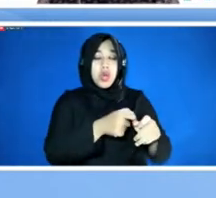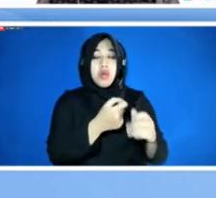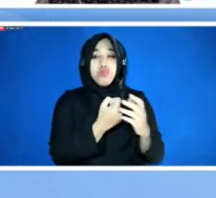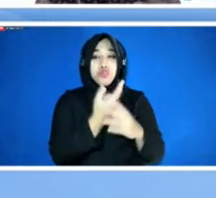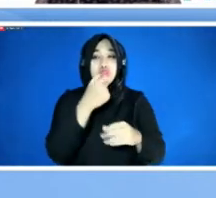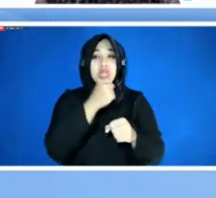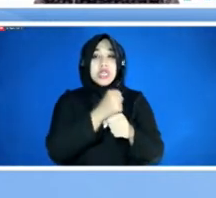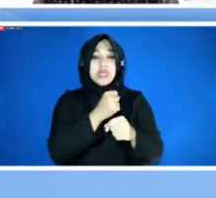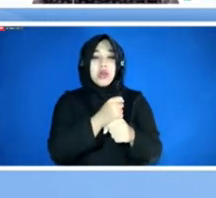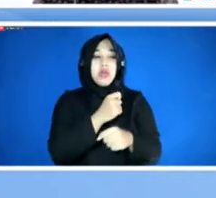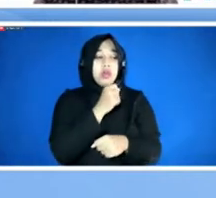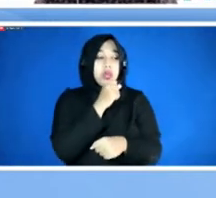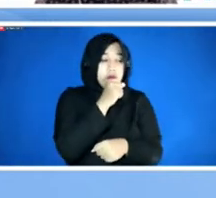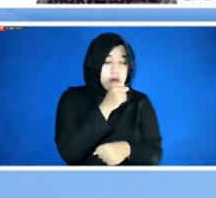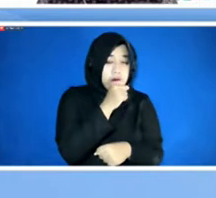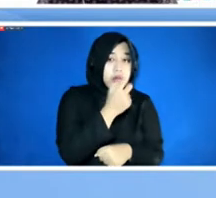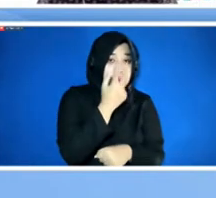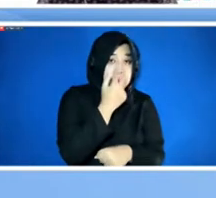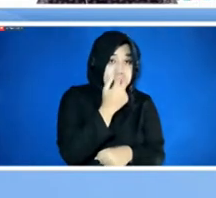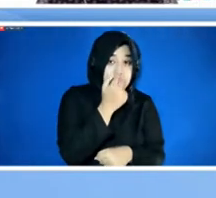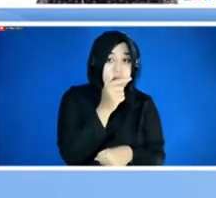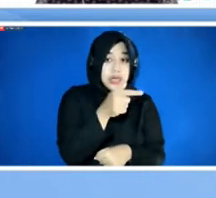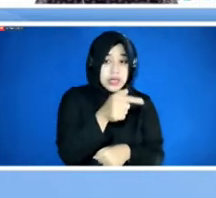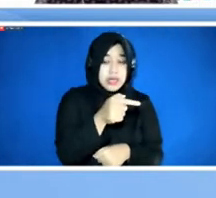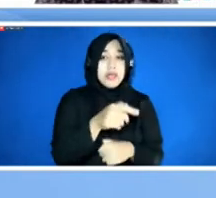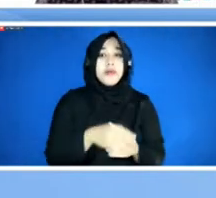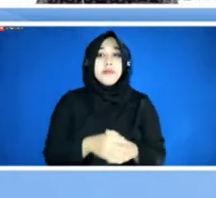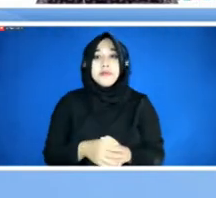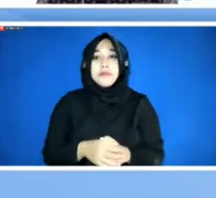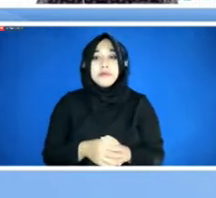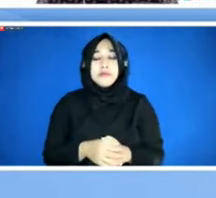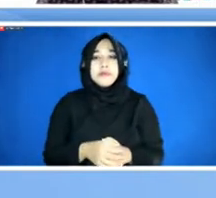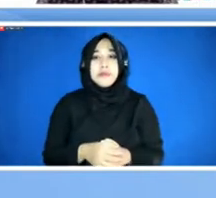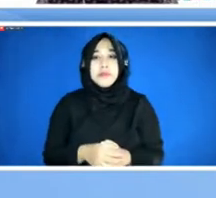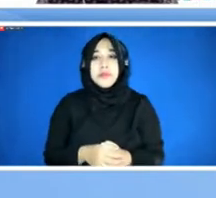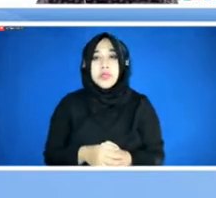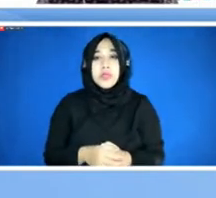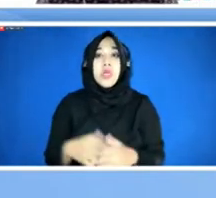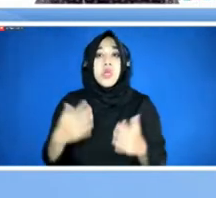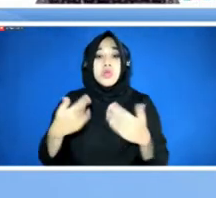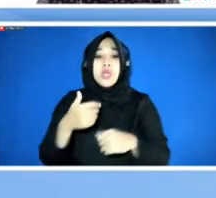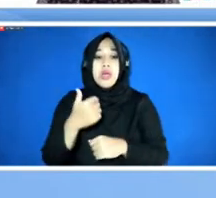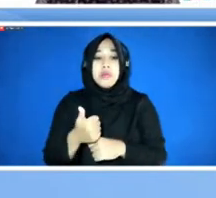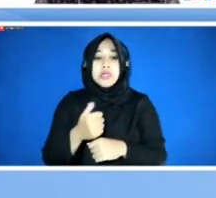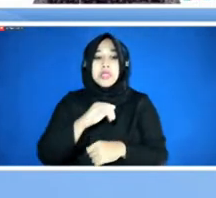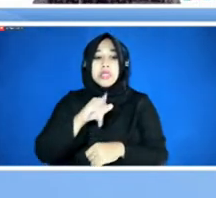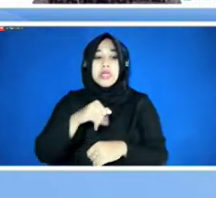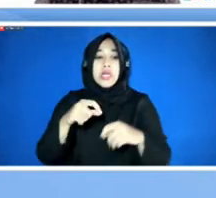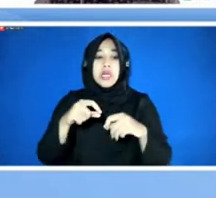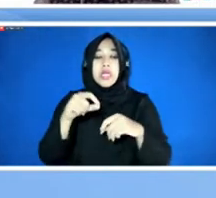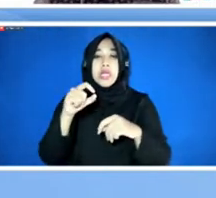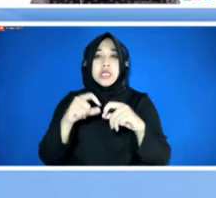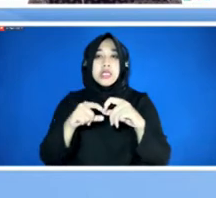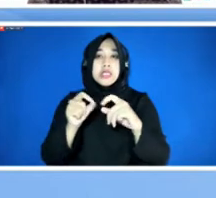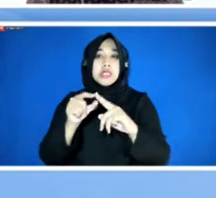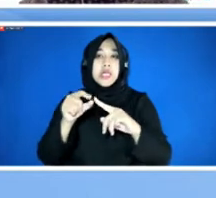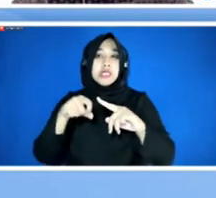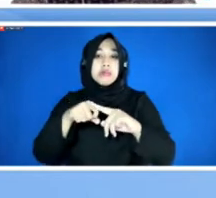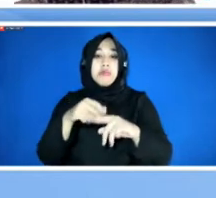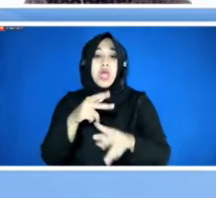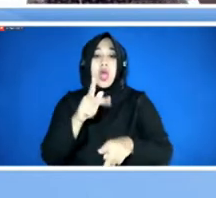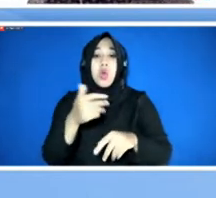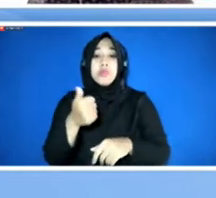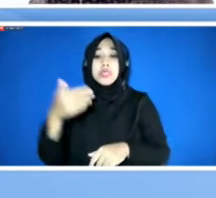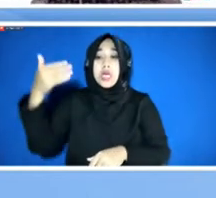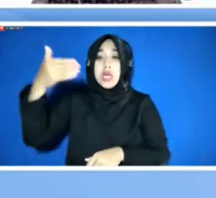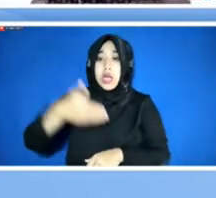gejala batuk pilek, bahasa kita mungkin ya, influenza likely illness, itu sudah bisa dijadikan suspek. Jadi kalau kita bisa datang ke